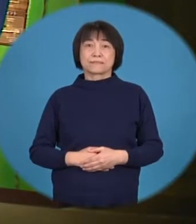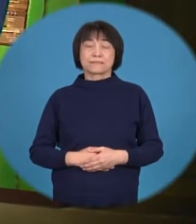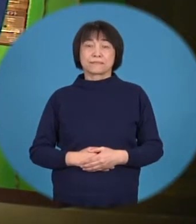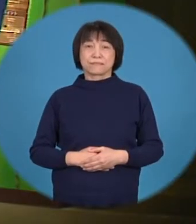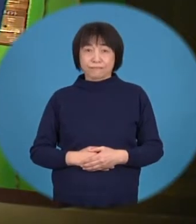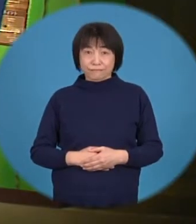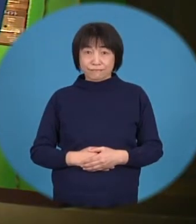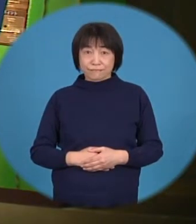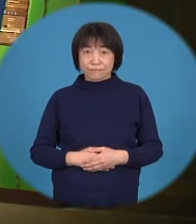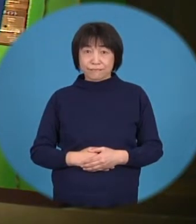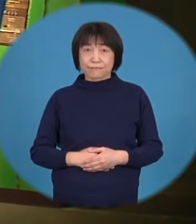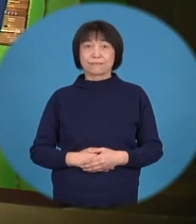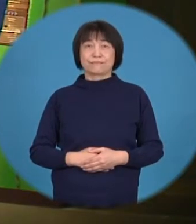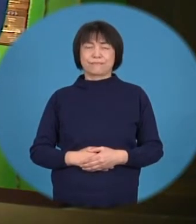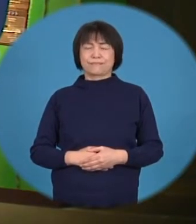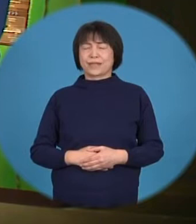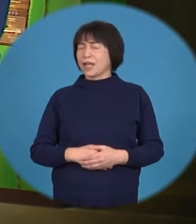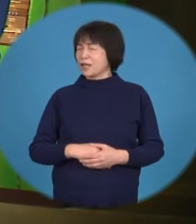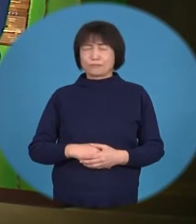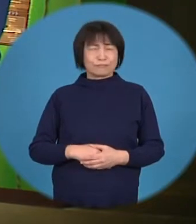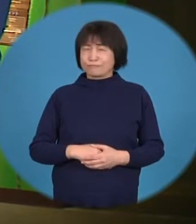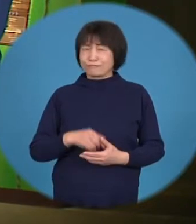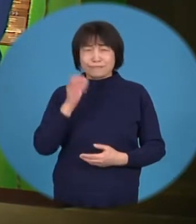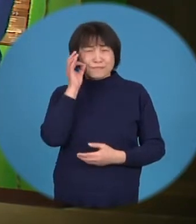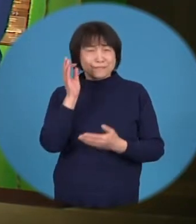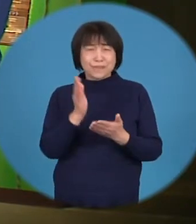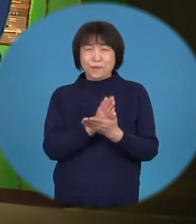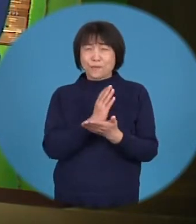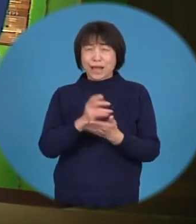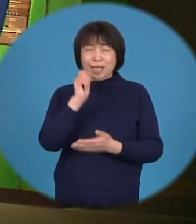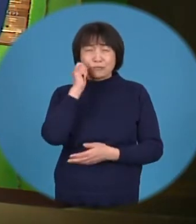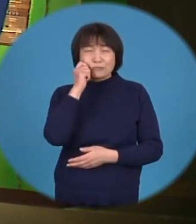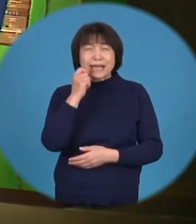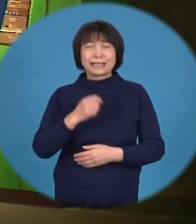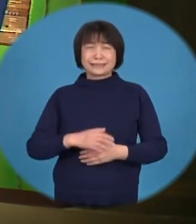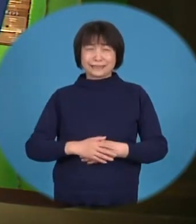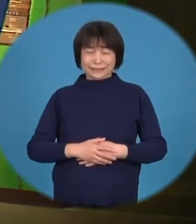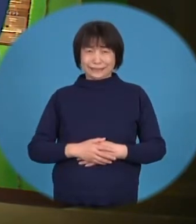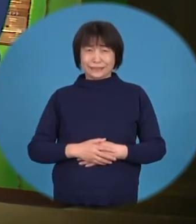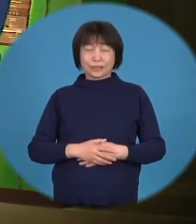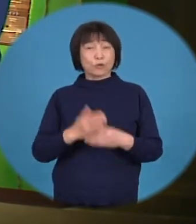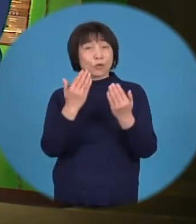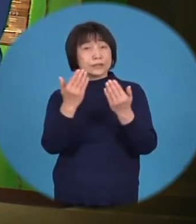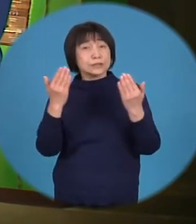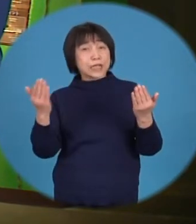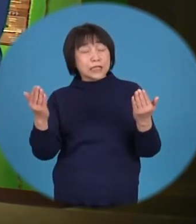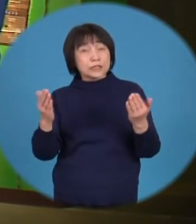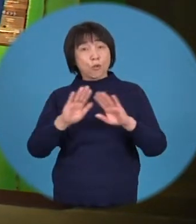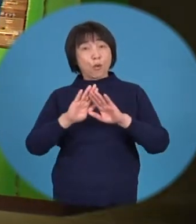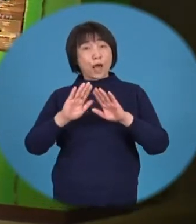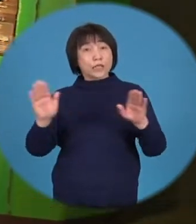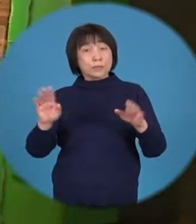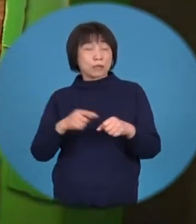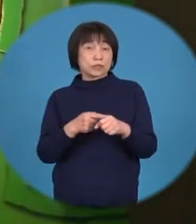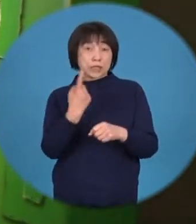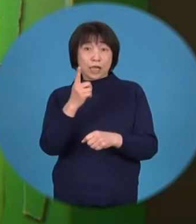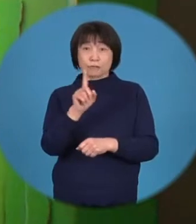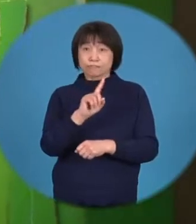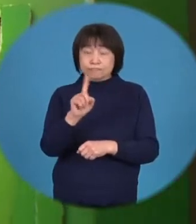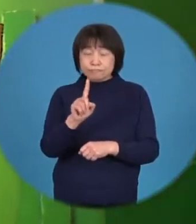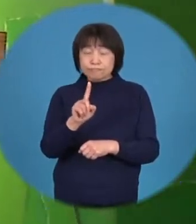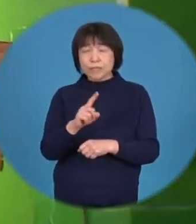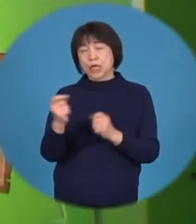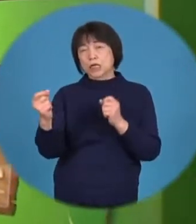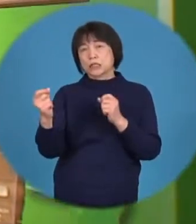。 いや、近藤さん、見分け難しかったです。この企画展をやろうと思ったきっかけは何ですか？ 身近にいる生き物を見